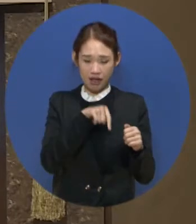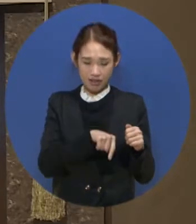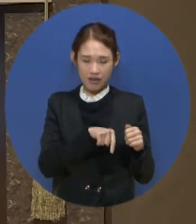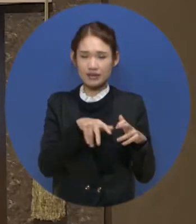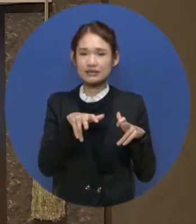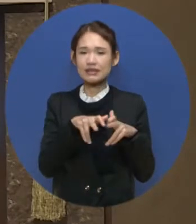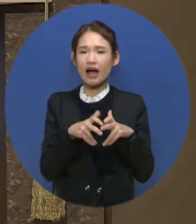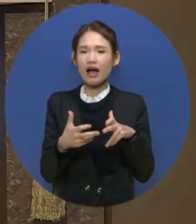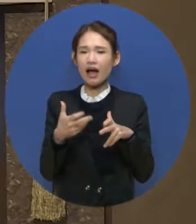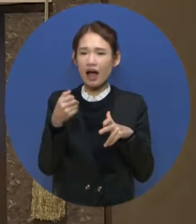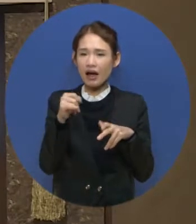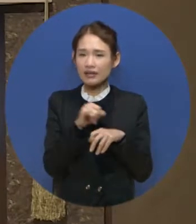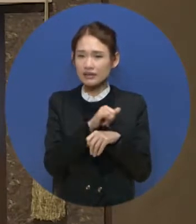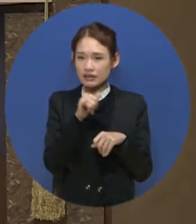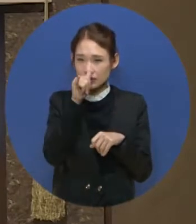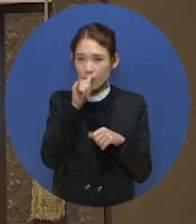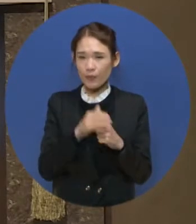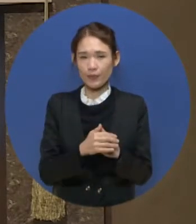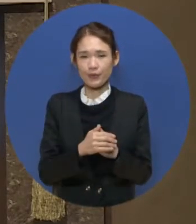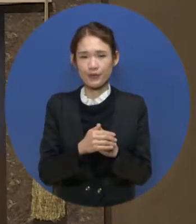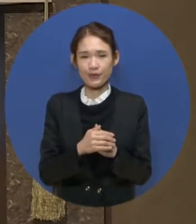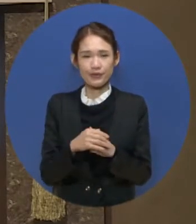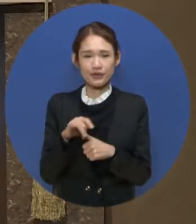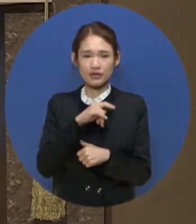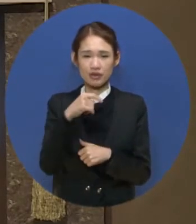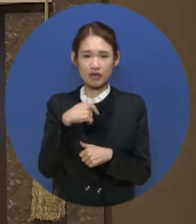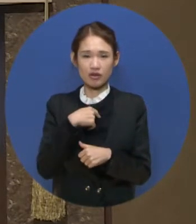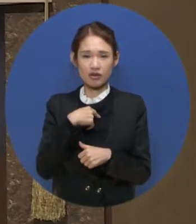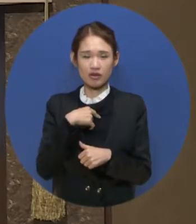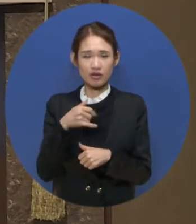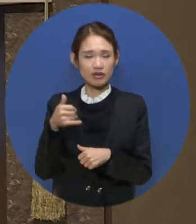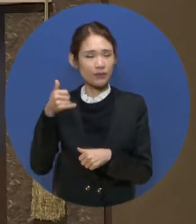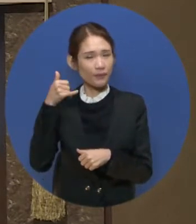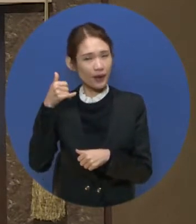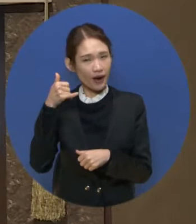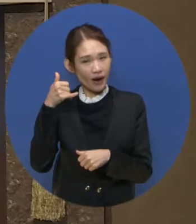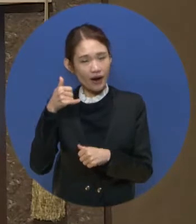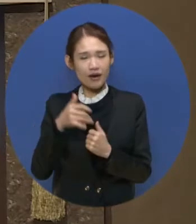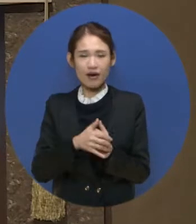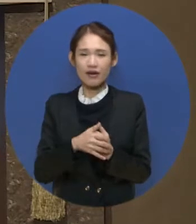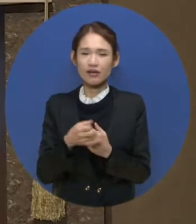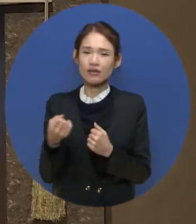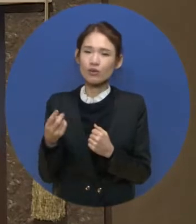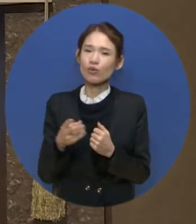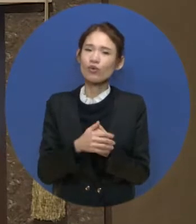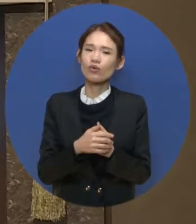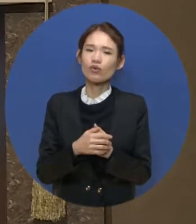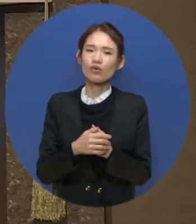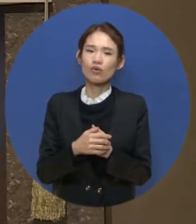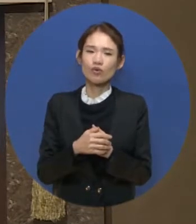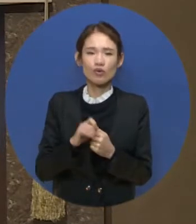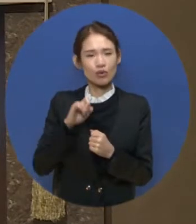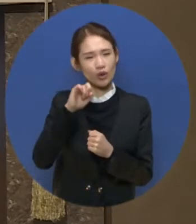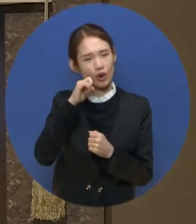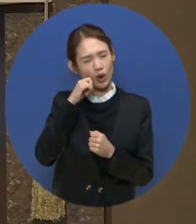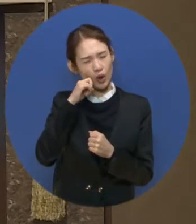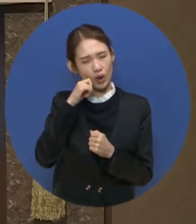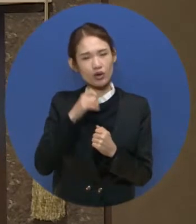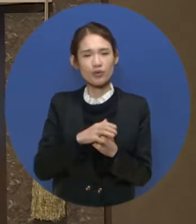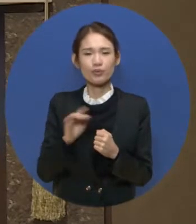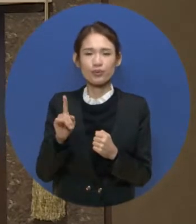분들도 예외는 조금 아닌 것 같아요. 네. 그래서 저희가 이제 받는 전화나 또 이렇게 그